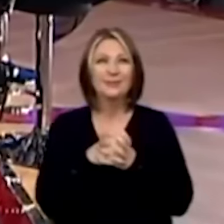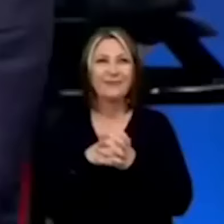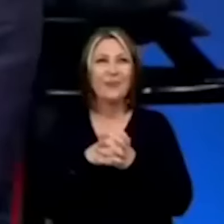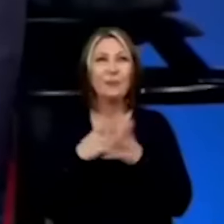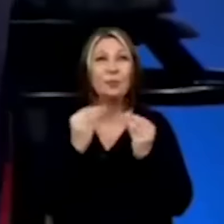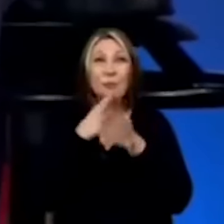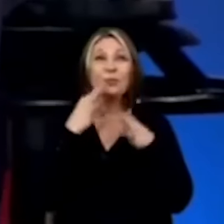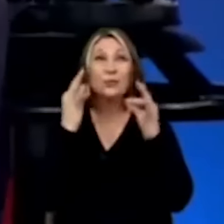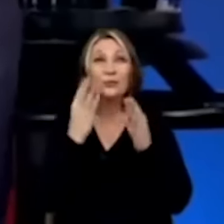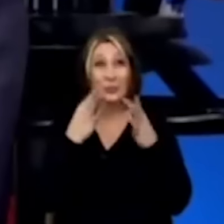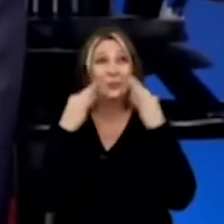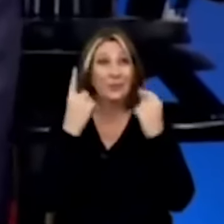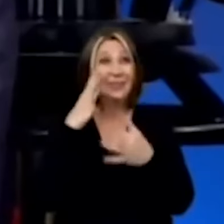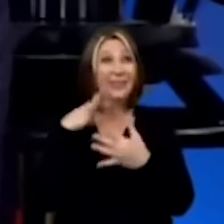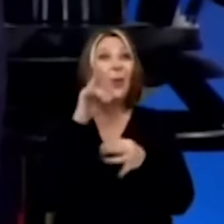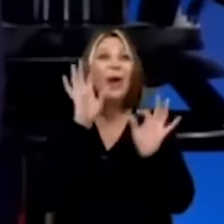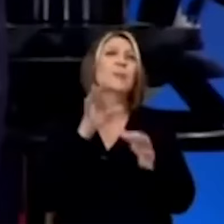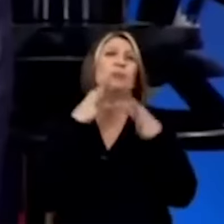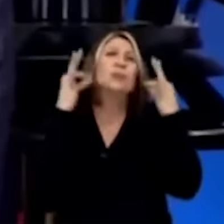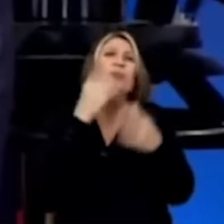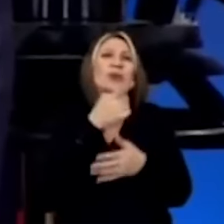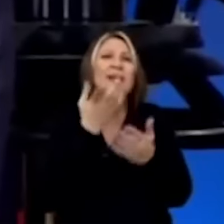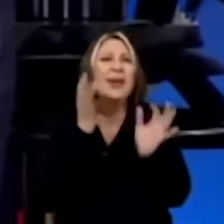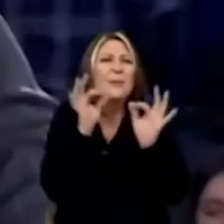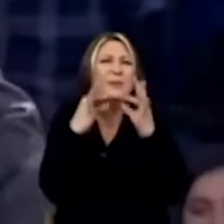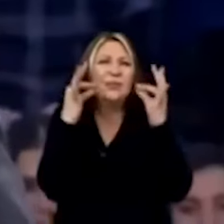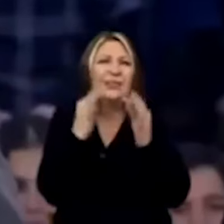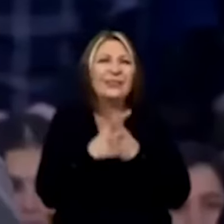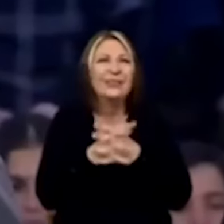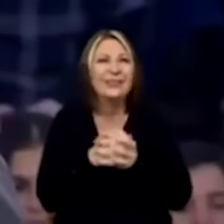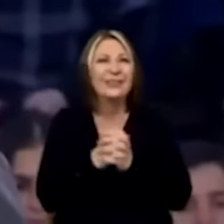Çok mutluyum. Mutlu bir insanım. Ama o hep mutlu ya. O hep gülüyor. Çok acayip.